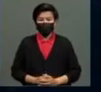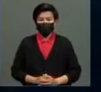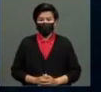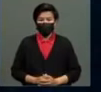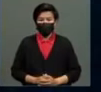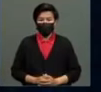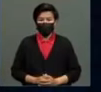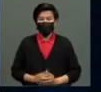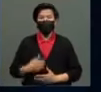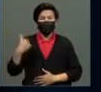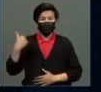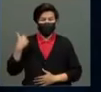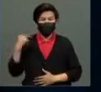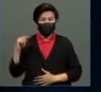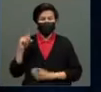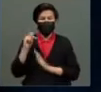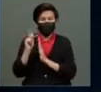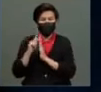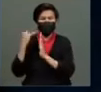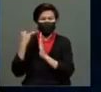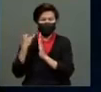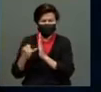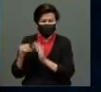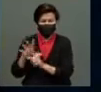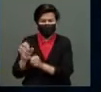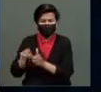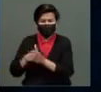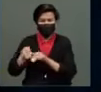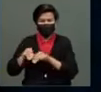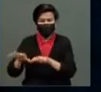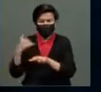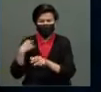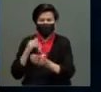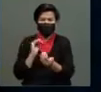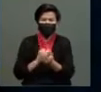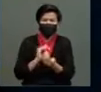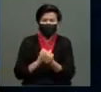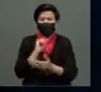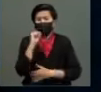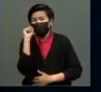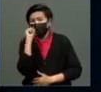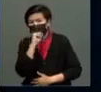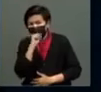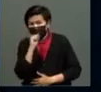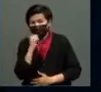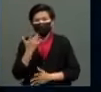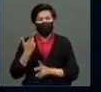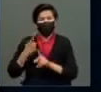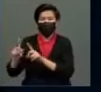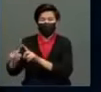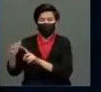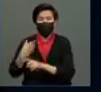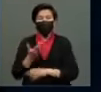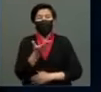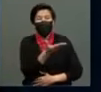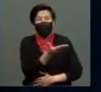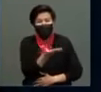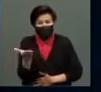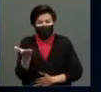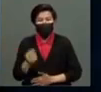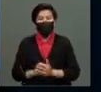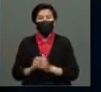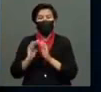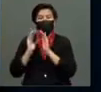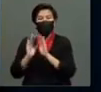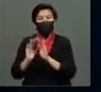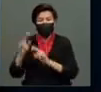ที่ทำการผิดกฎหมายกิจกรรมผิดกฎหมายการเล่นพนันคาราโอเกะเพราะฉะนั้นตรงนี้ขอฝากไปยังฝ่ายมั่นคง